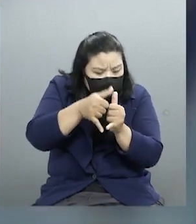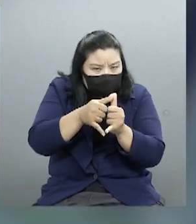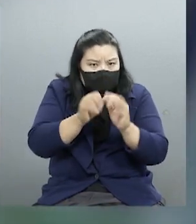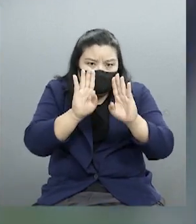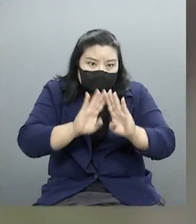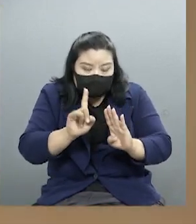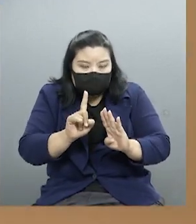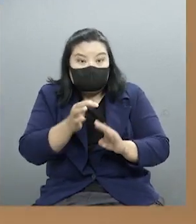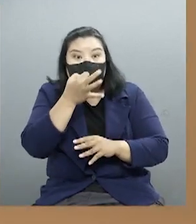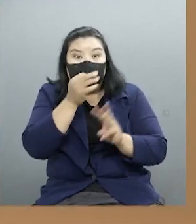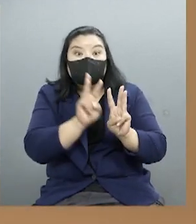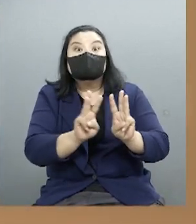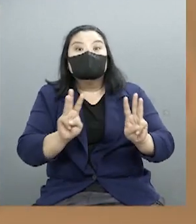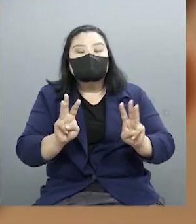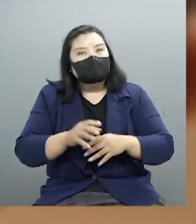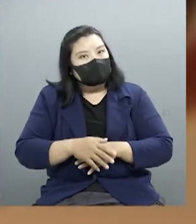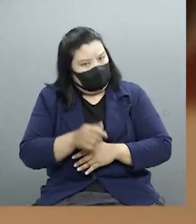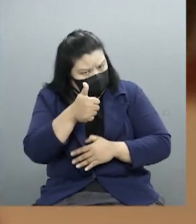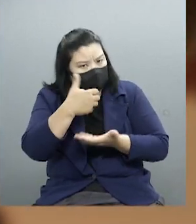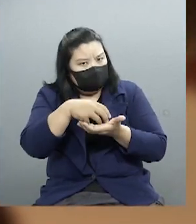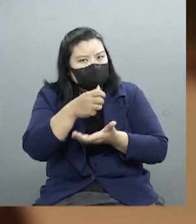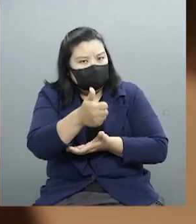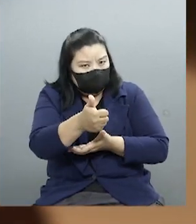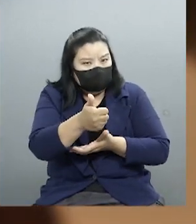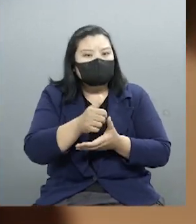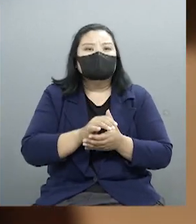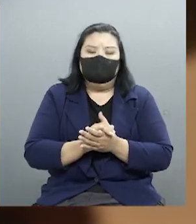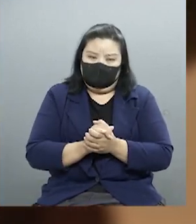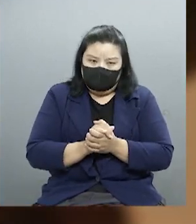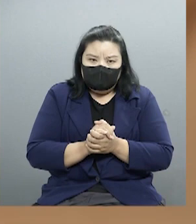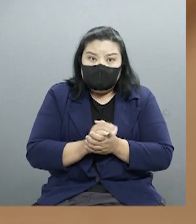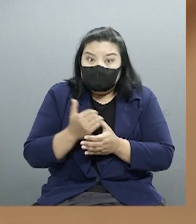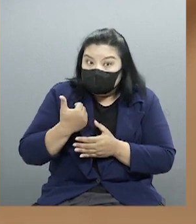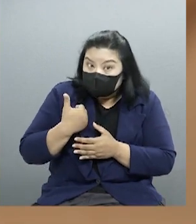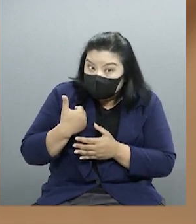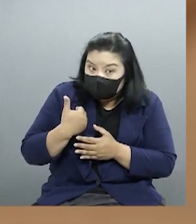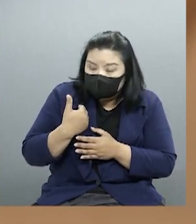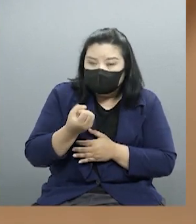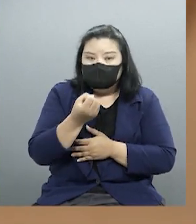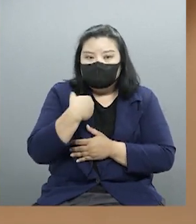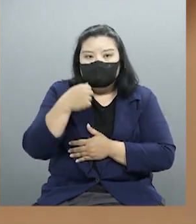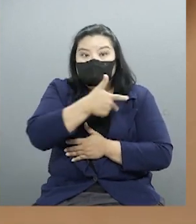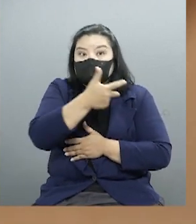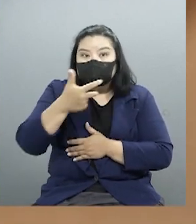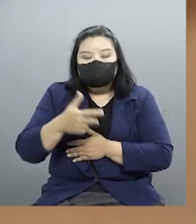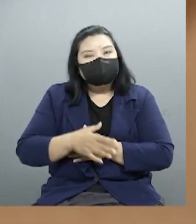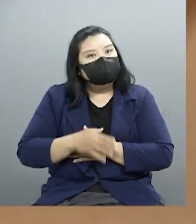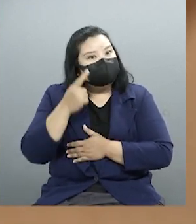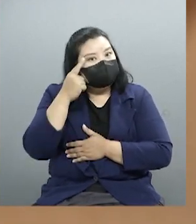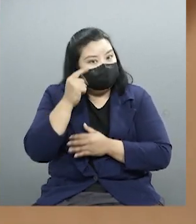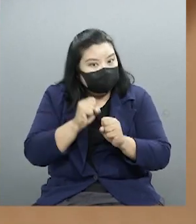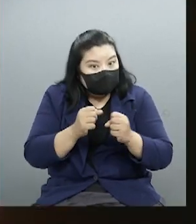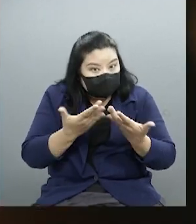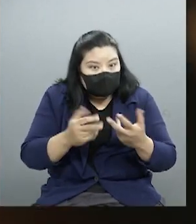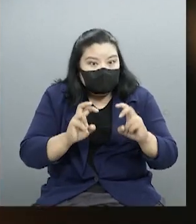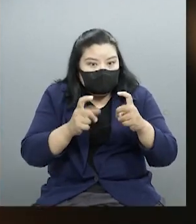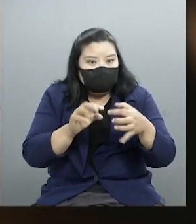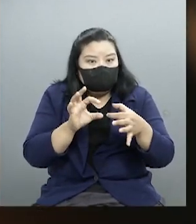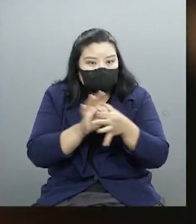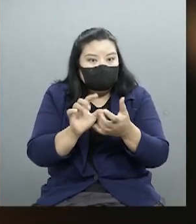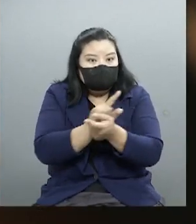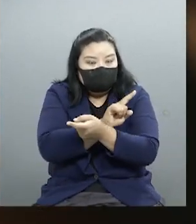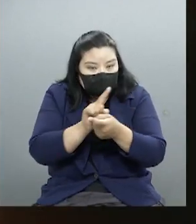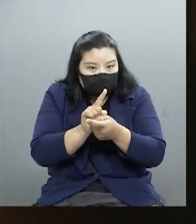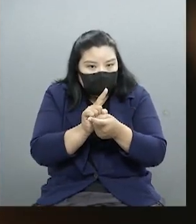ายวันผู้สื่อข่าวนำเสนอได้ดีมากหรืออีกความคิดเห็นหนึ่งที่บอกว่าไทย PBS กล้านำเสนอเรื่อง Sex